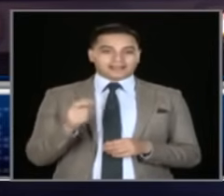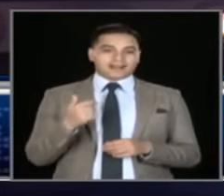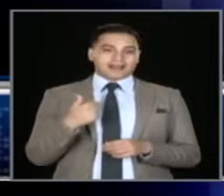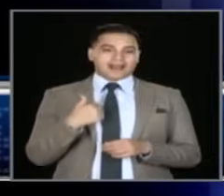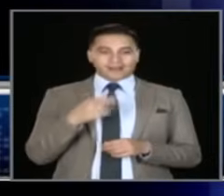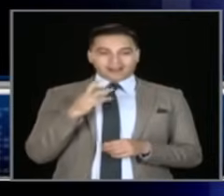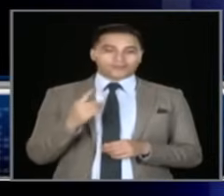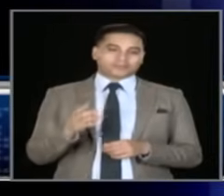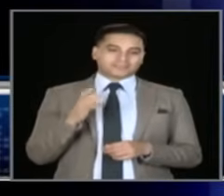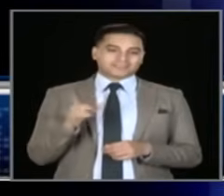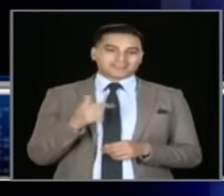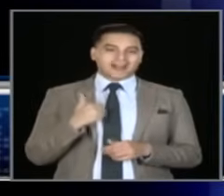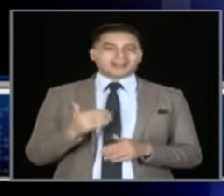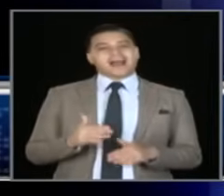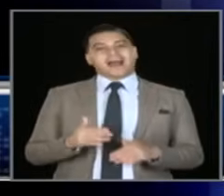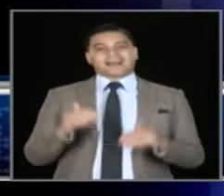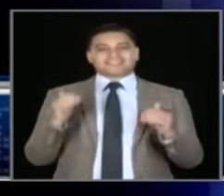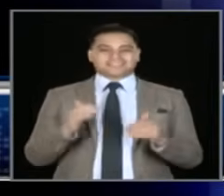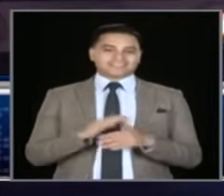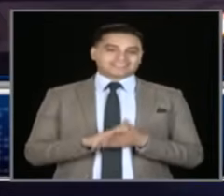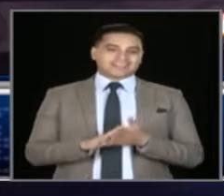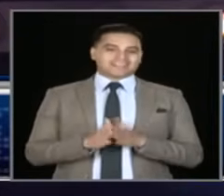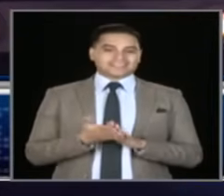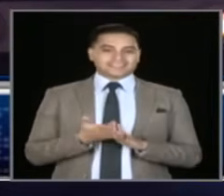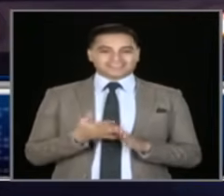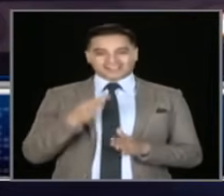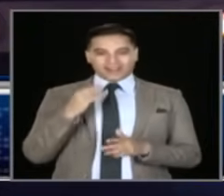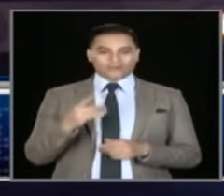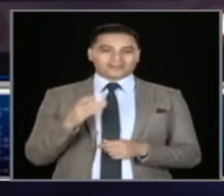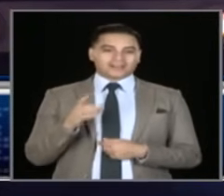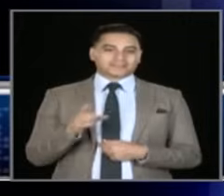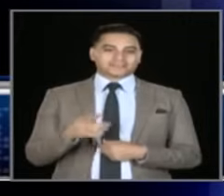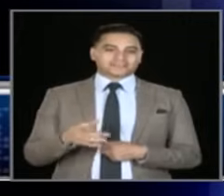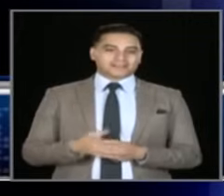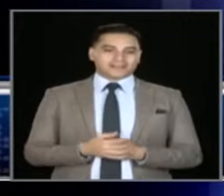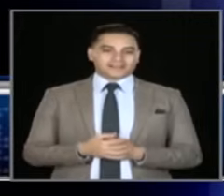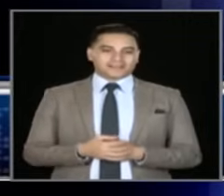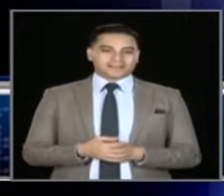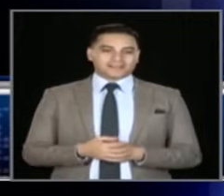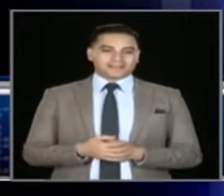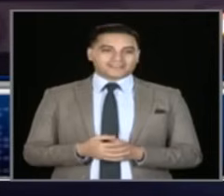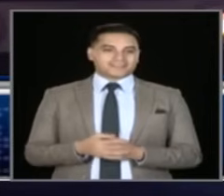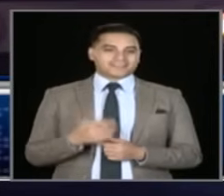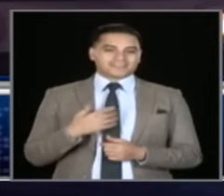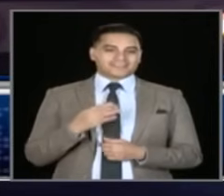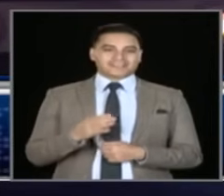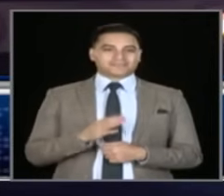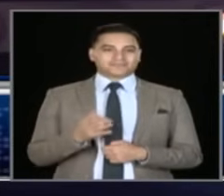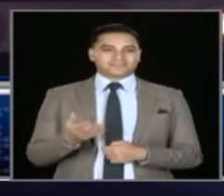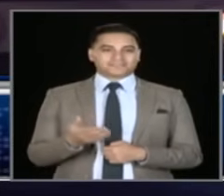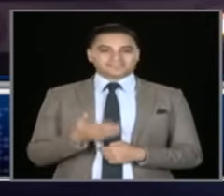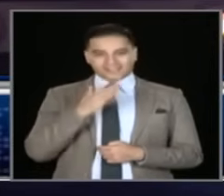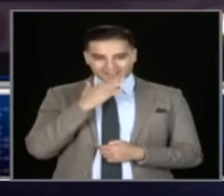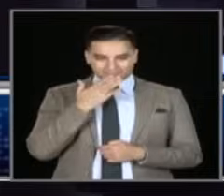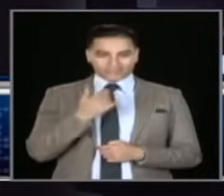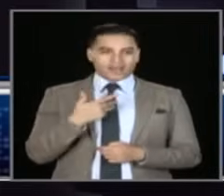هعتزل على الهوى مباشرة لو عندك إجابة صح. لا طبعا. لا الحمد